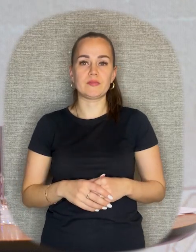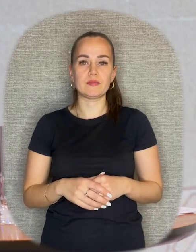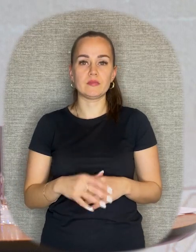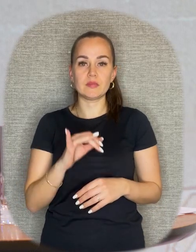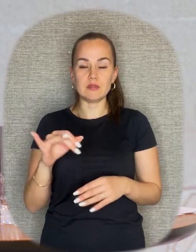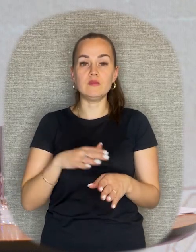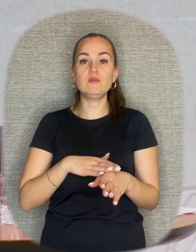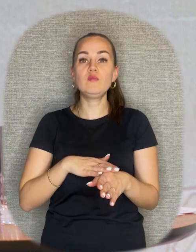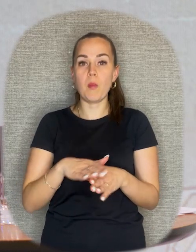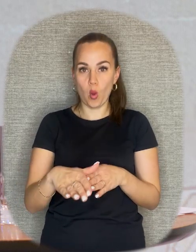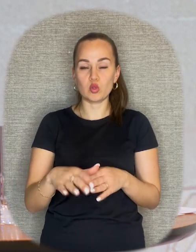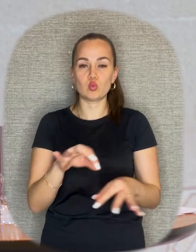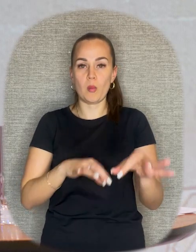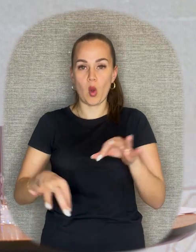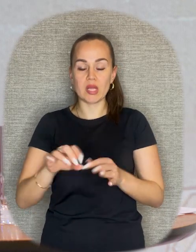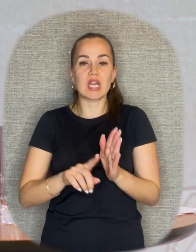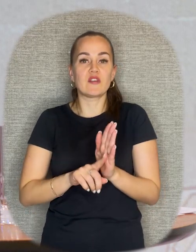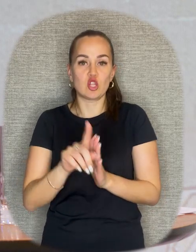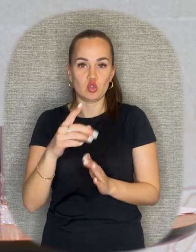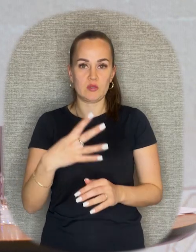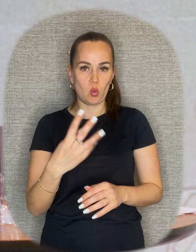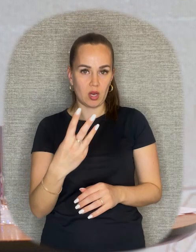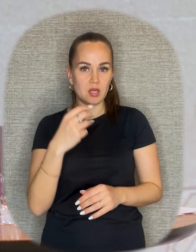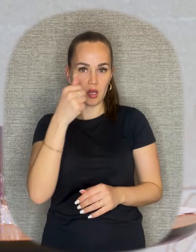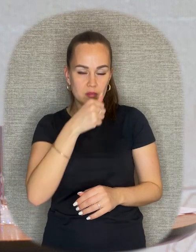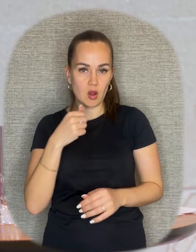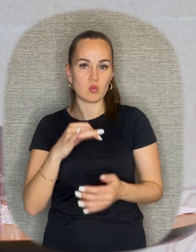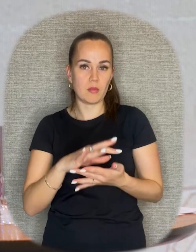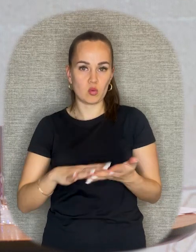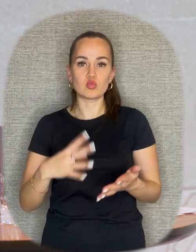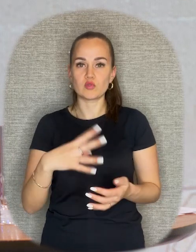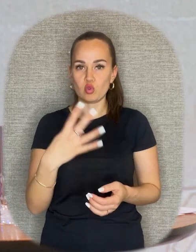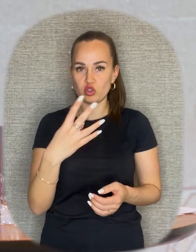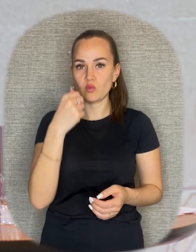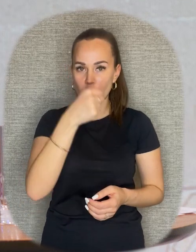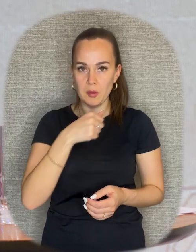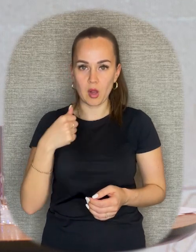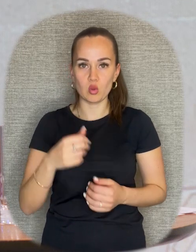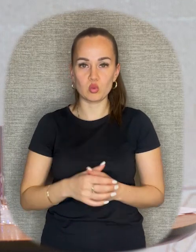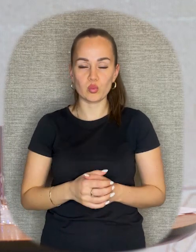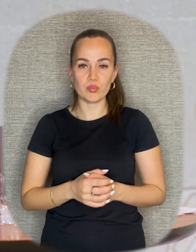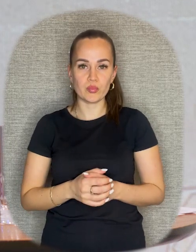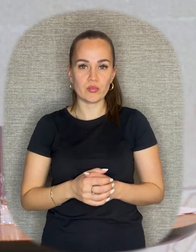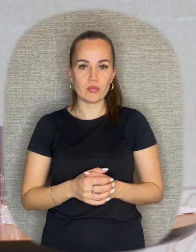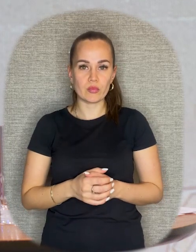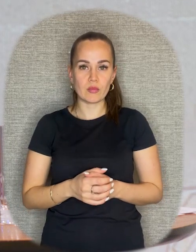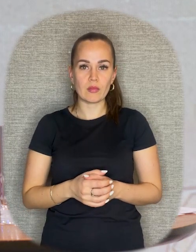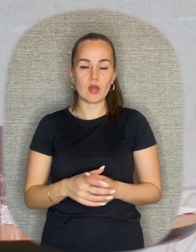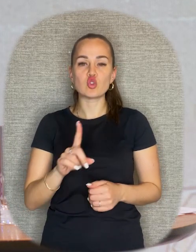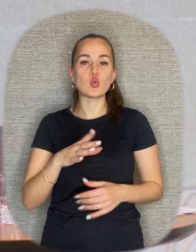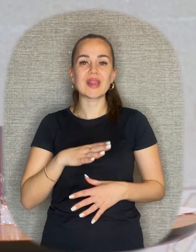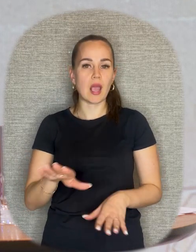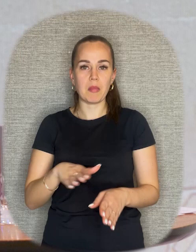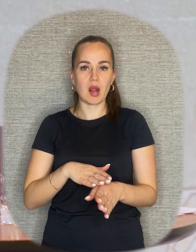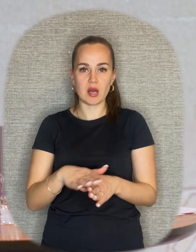вот идея реконструкции площади Хотя иде были Иво но в полной мере проектирование